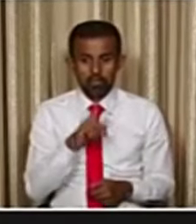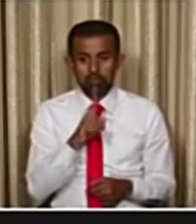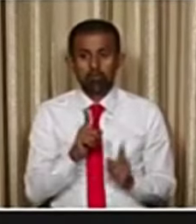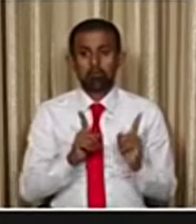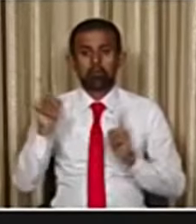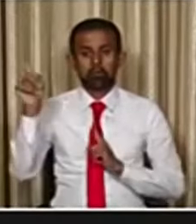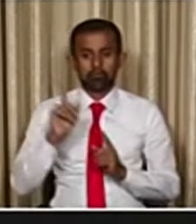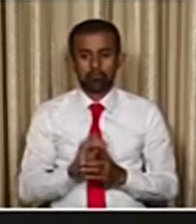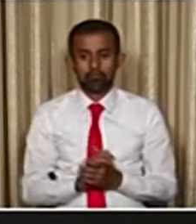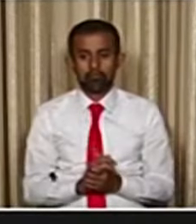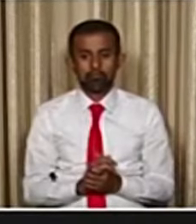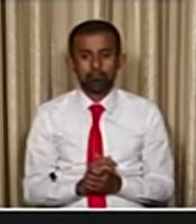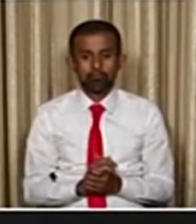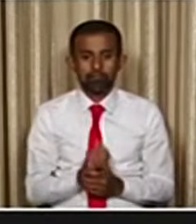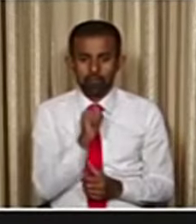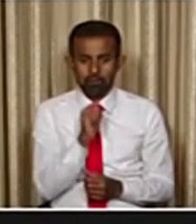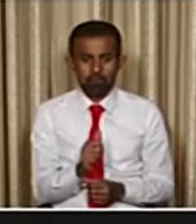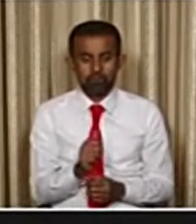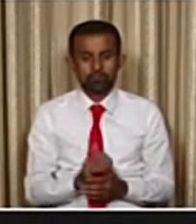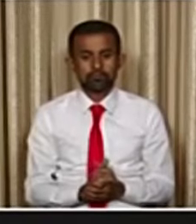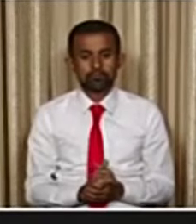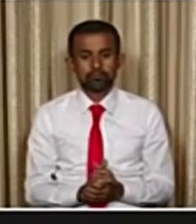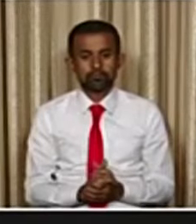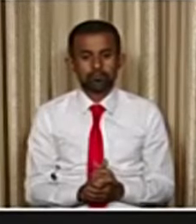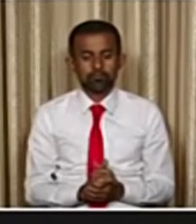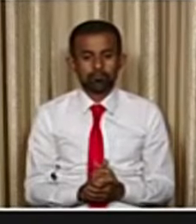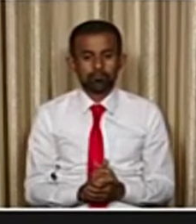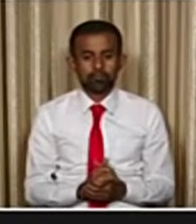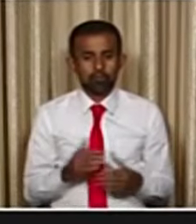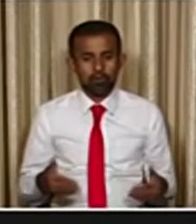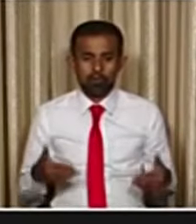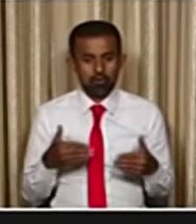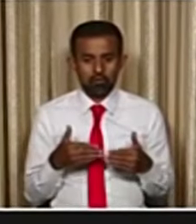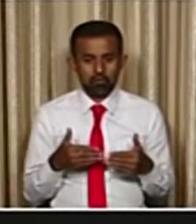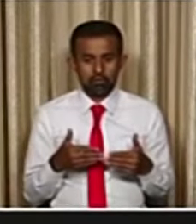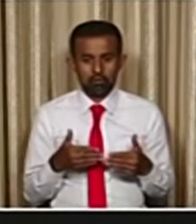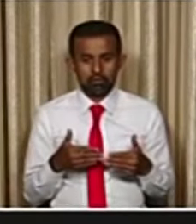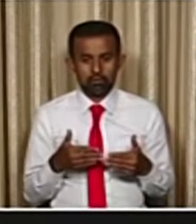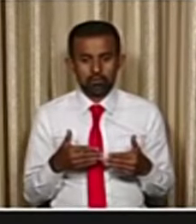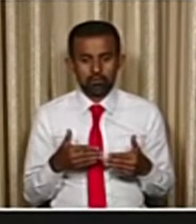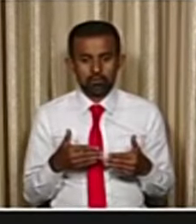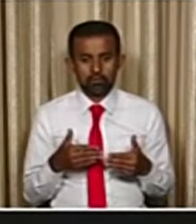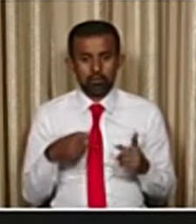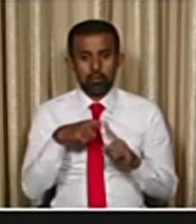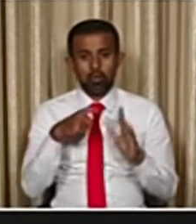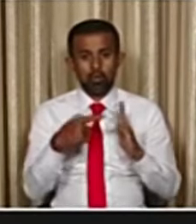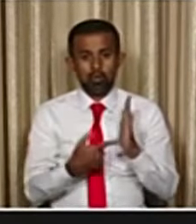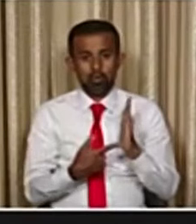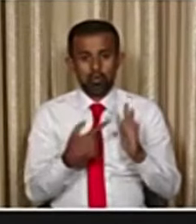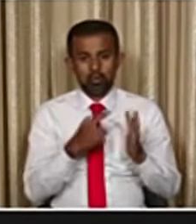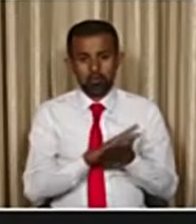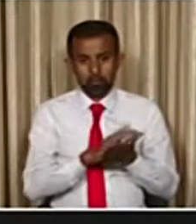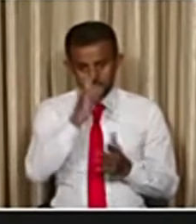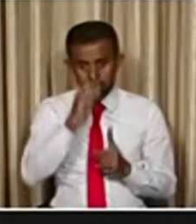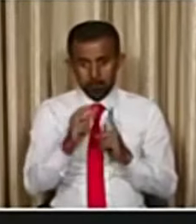විපක්ෂය මග ඇරලා ගියා. ඒක තමයි ඇත්ත. දැන් අද අපේ කෝට්ටේ මන්ත්‍රීතුමා ආර්ෂ